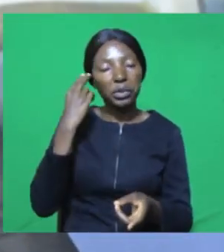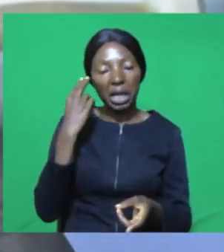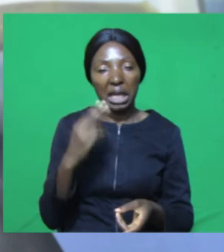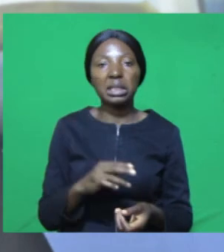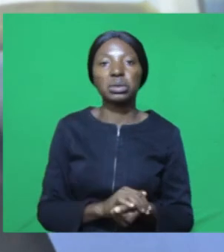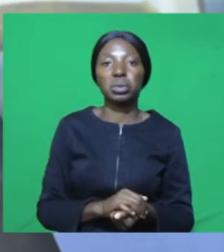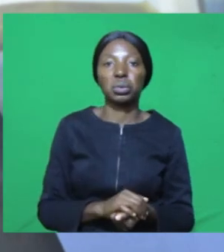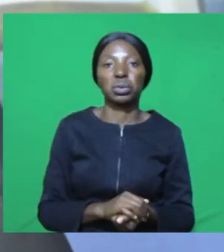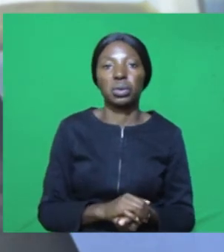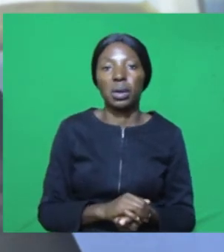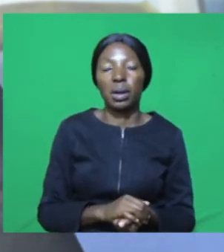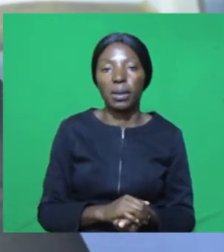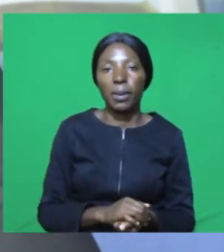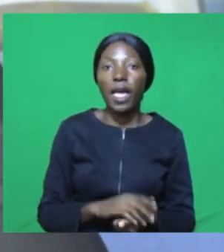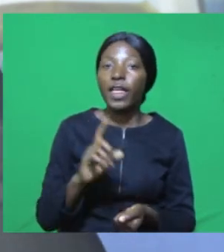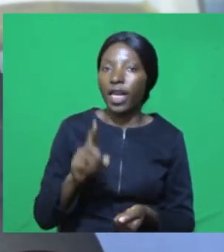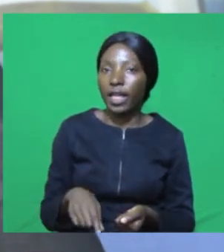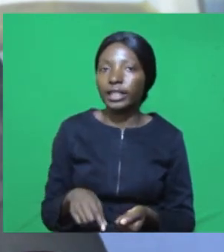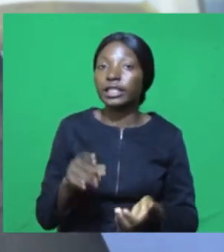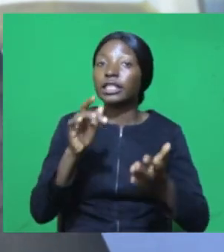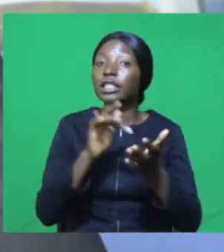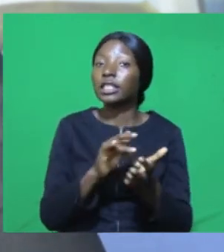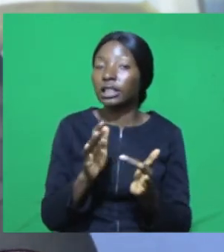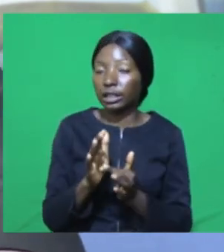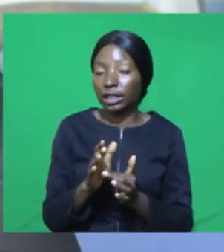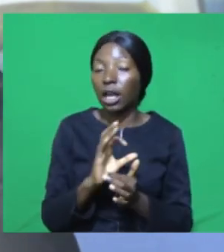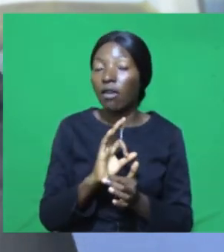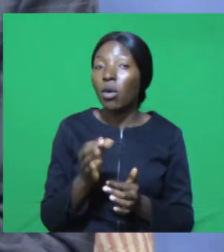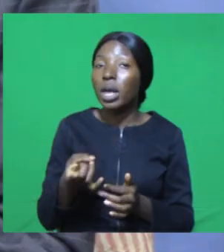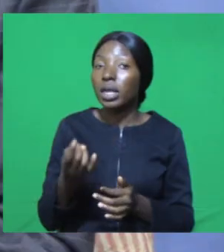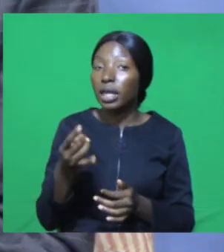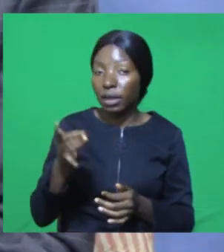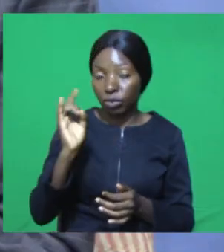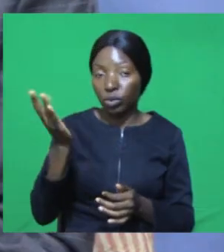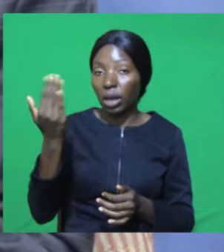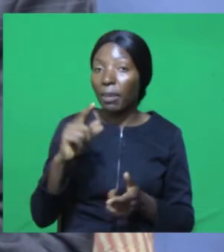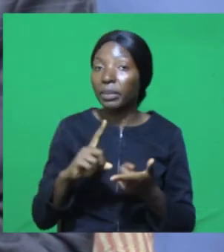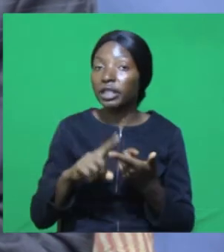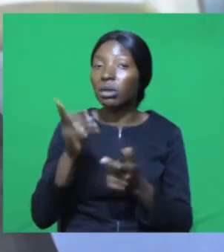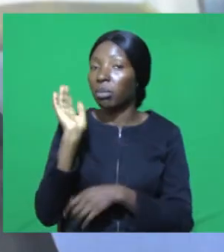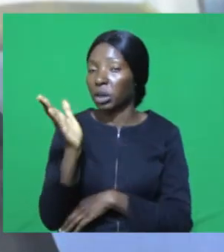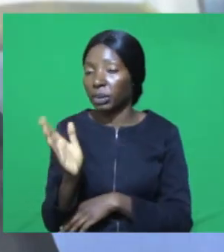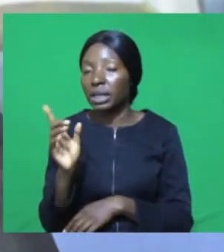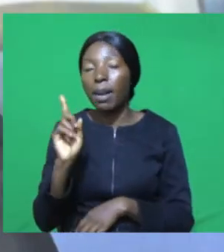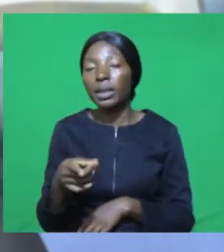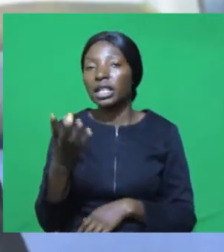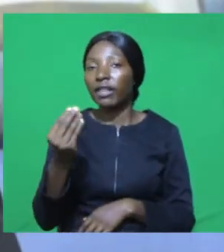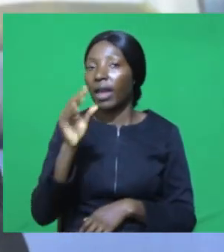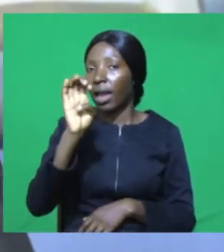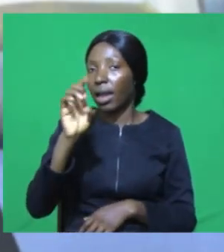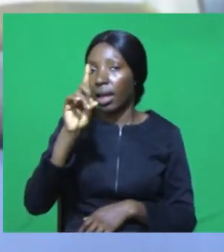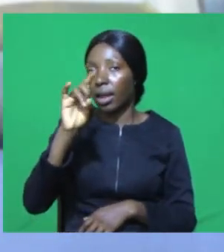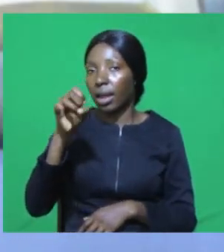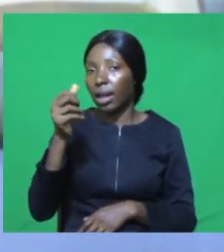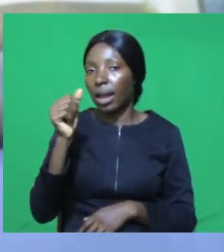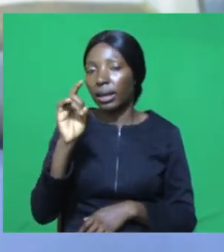iwo. Kuti Mesiya kuti azouya kunofanira kutanga kwauya Elija. Atitovazvona. Right.